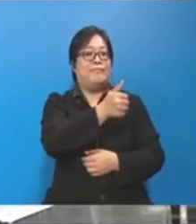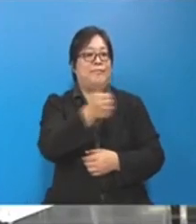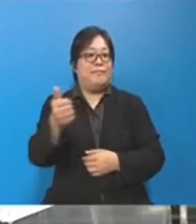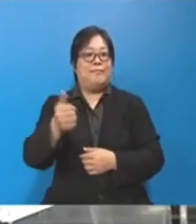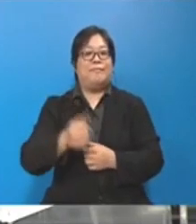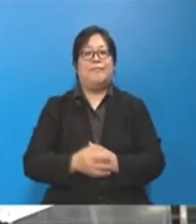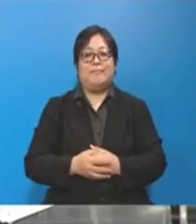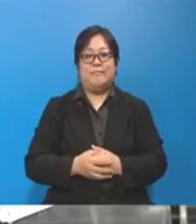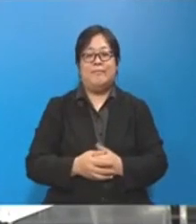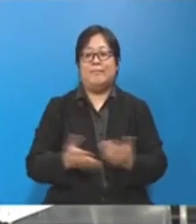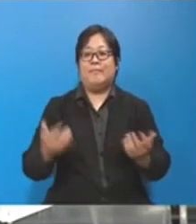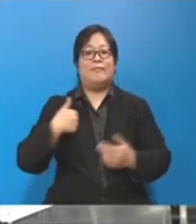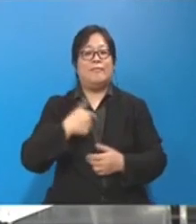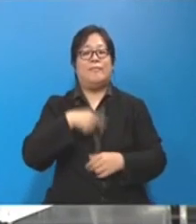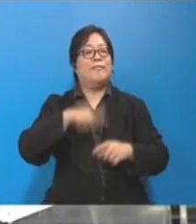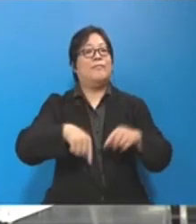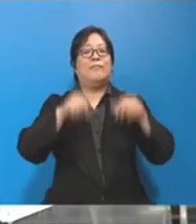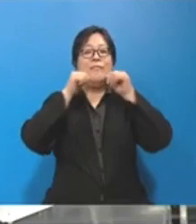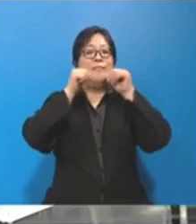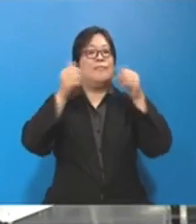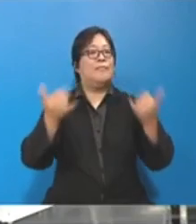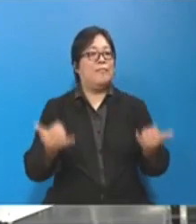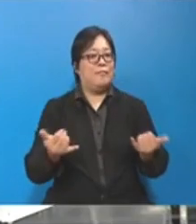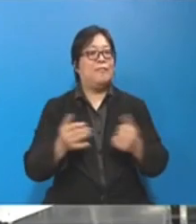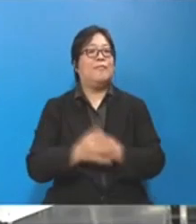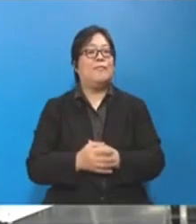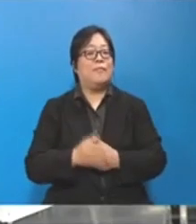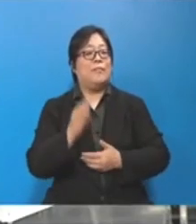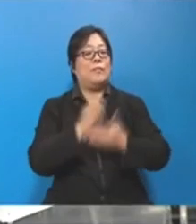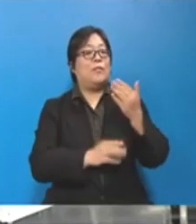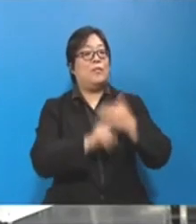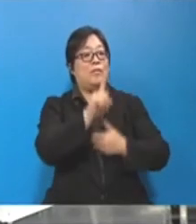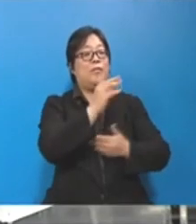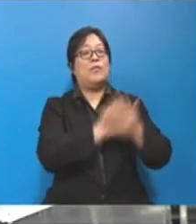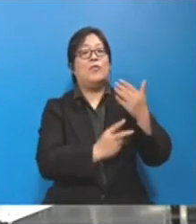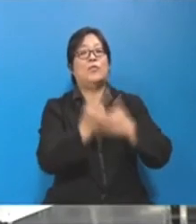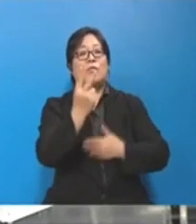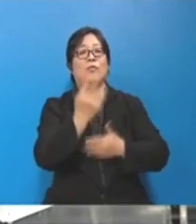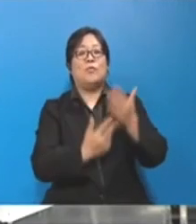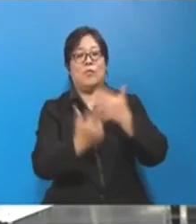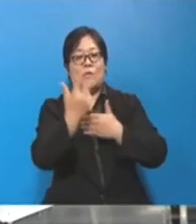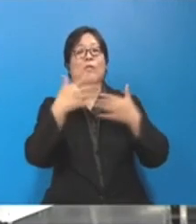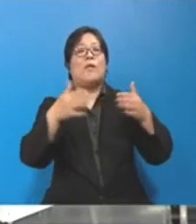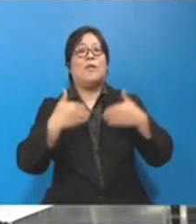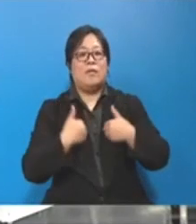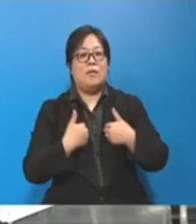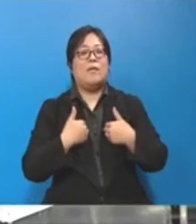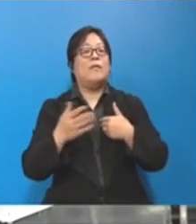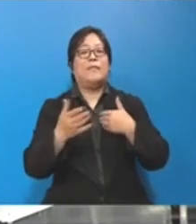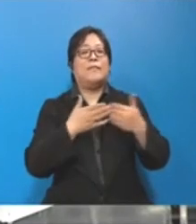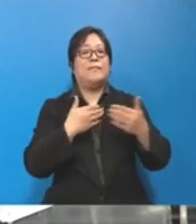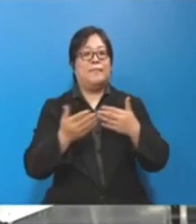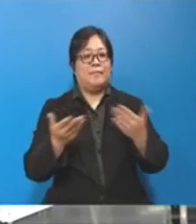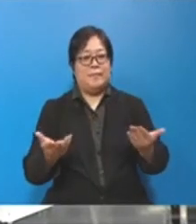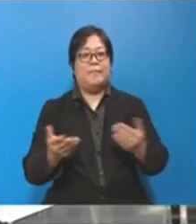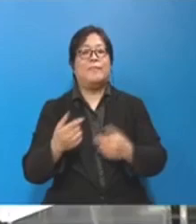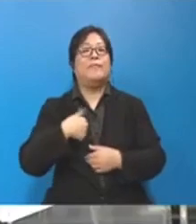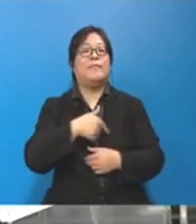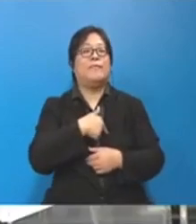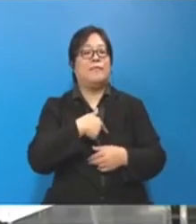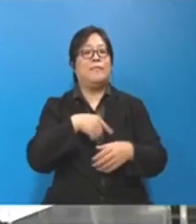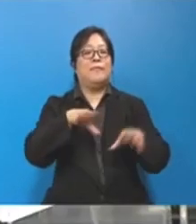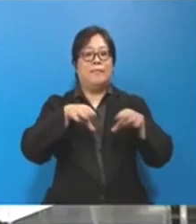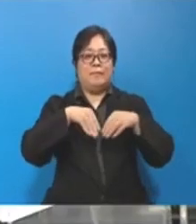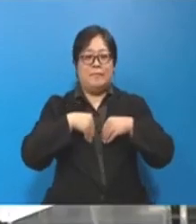jadi kita tak dan umum setengah yang ke suku tamos 02.00 sudah ada jadi walau macam mana pun kita